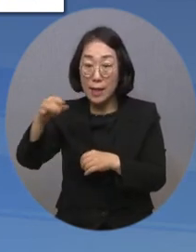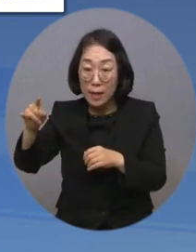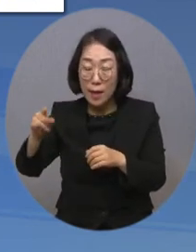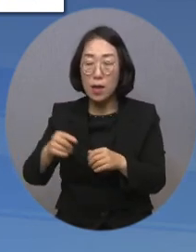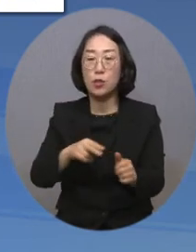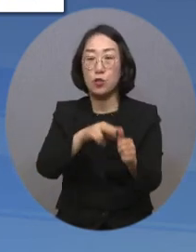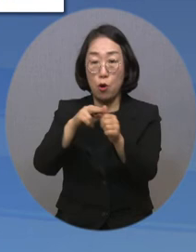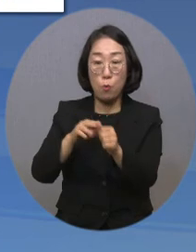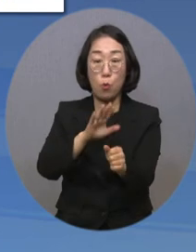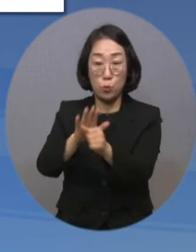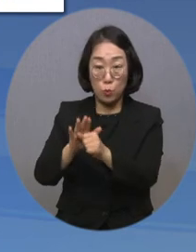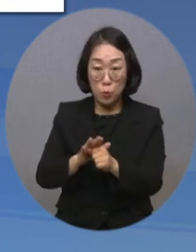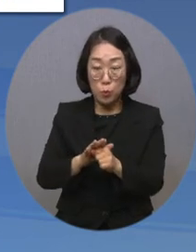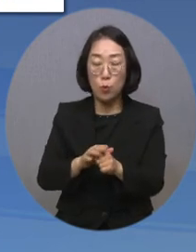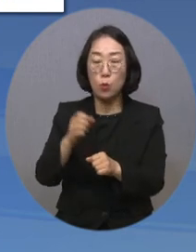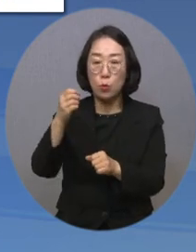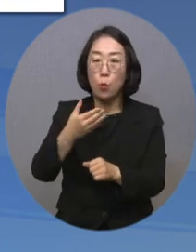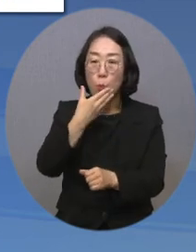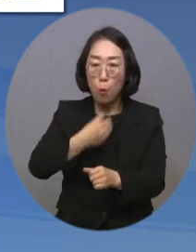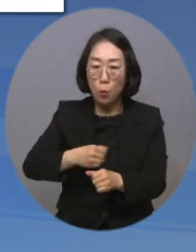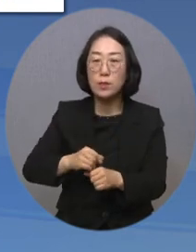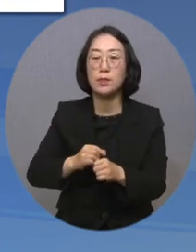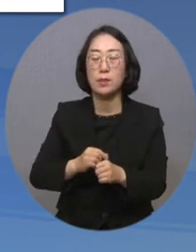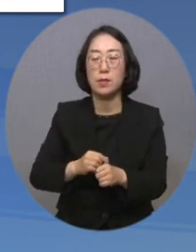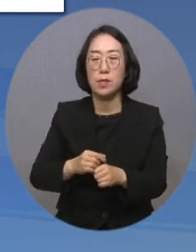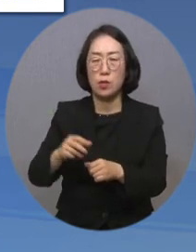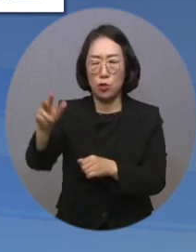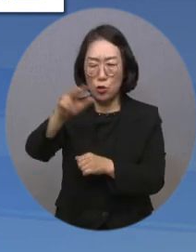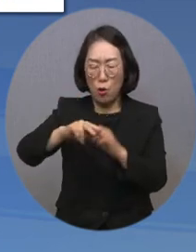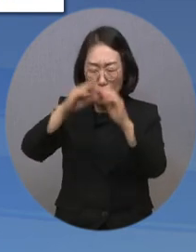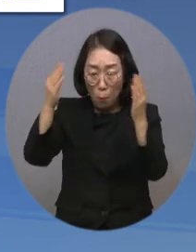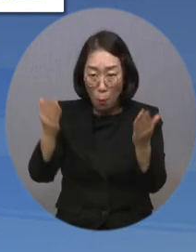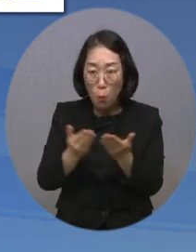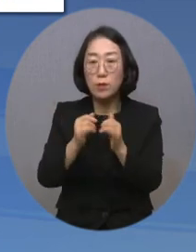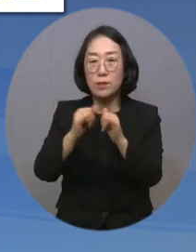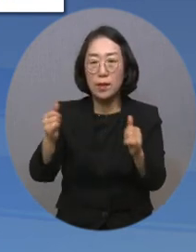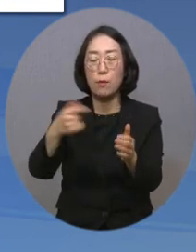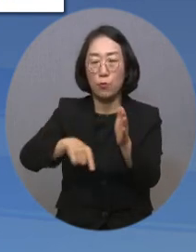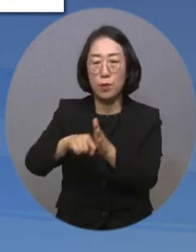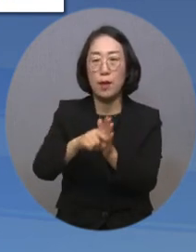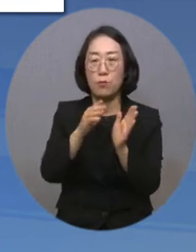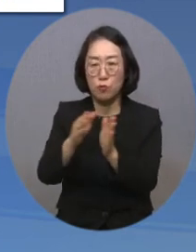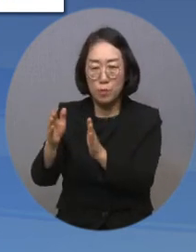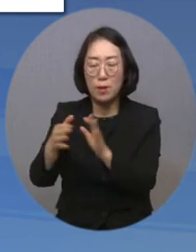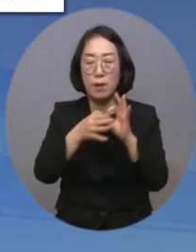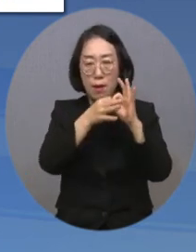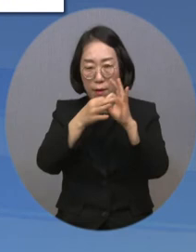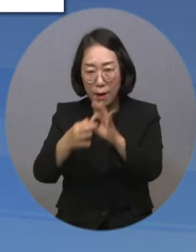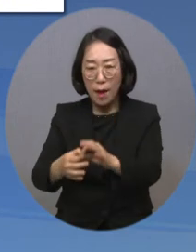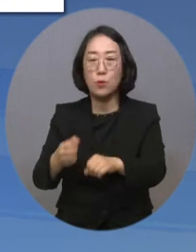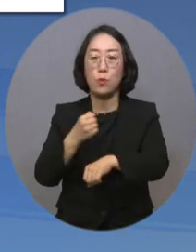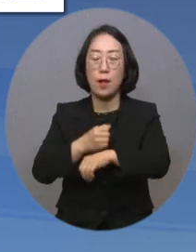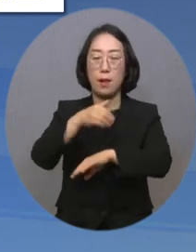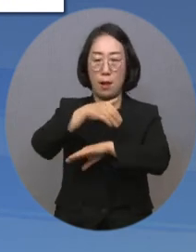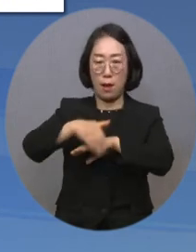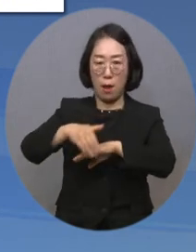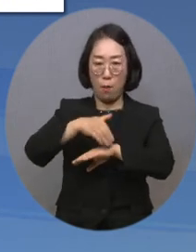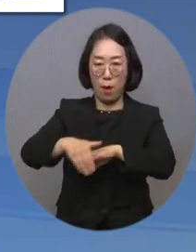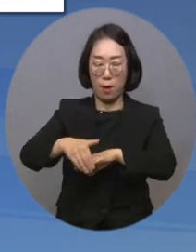시스템 2차 개통과 복지 멤버십 전 국민 확대 시행을 위한 준비도 차질 없이 준비할 계획이라고